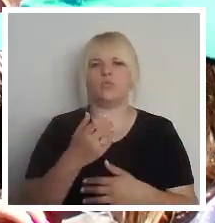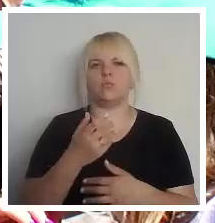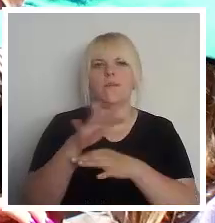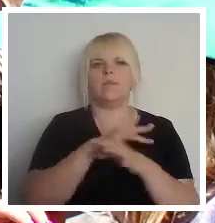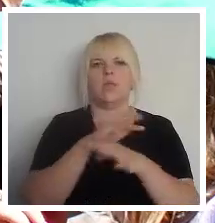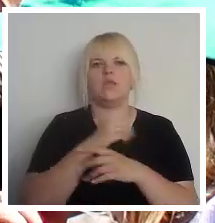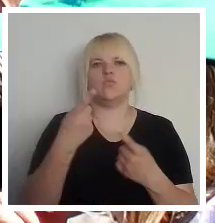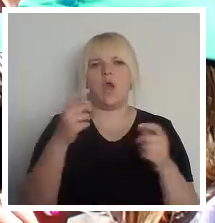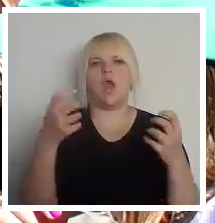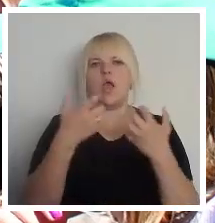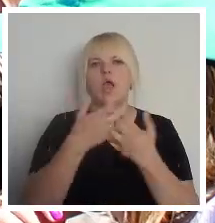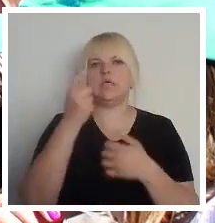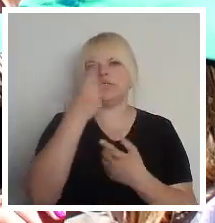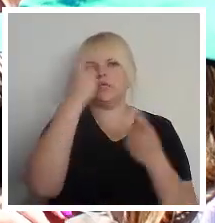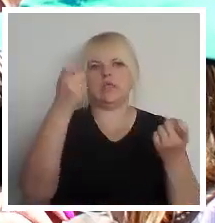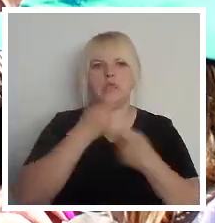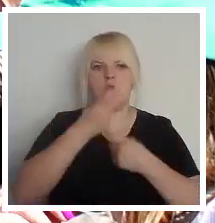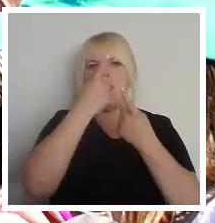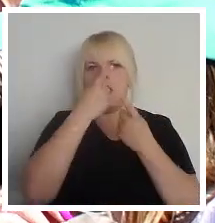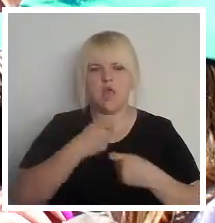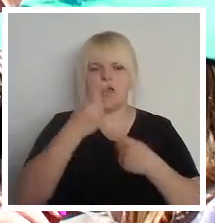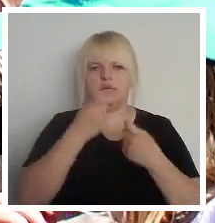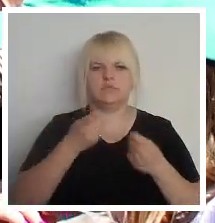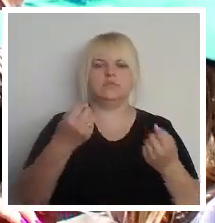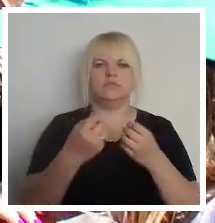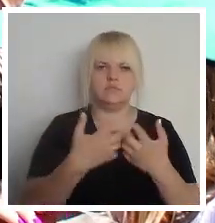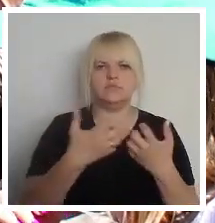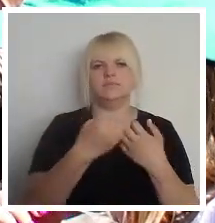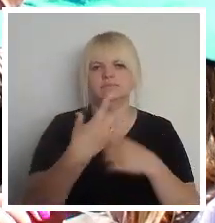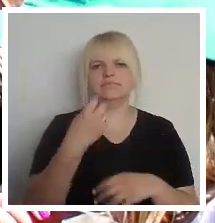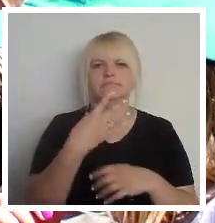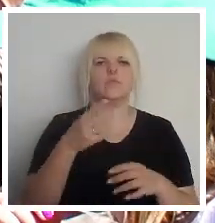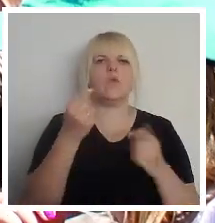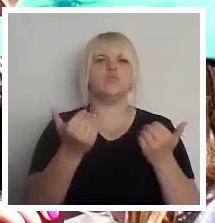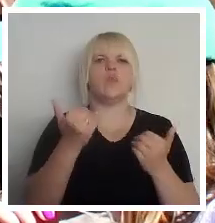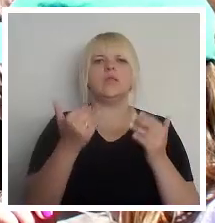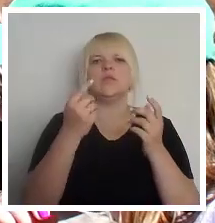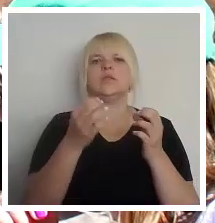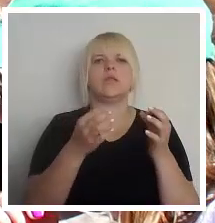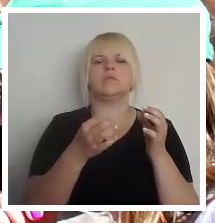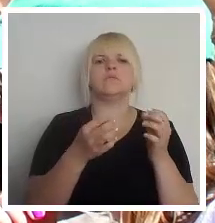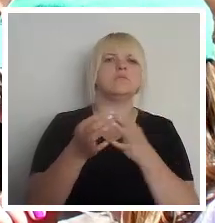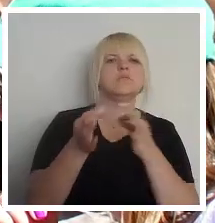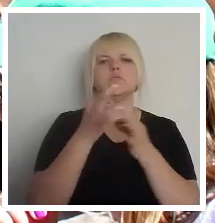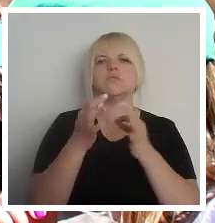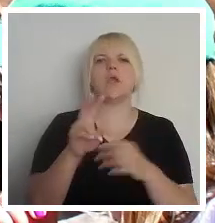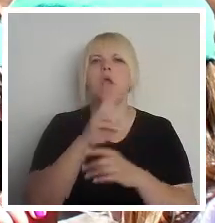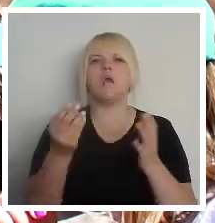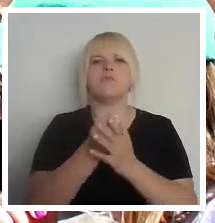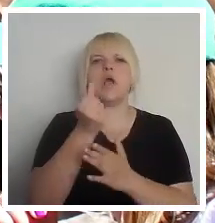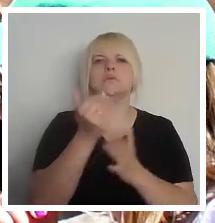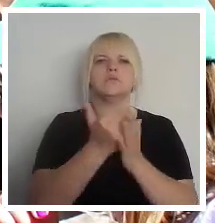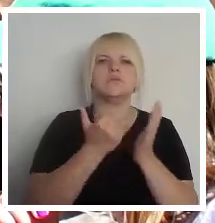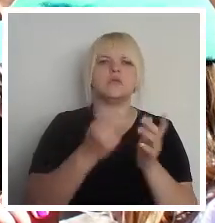no kara ziņām, un, nu, tā skaitā ar šo debatu šodien par maksas saturu, kā tas palīdz, nepalīdzēs cīnīties ar